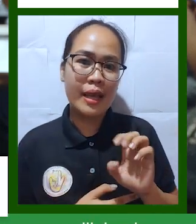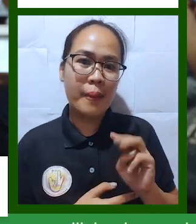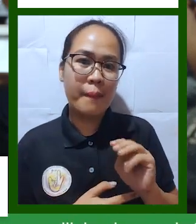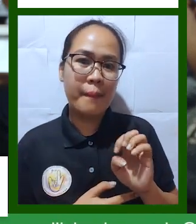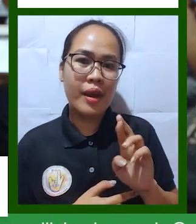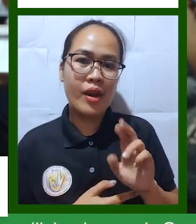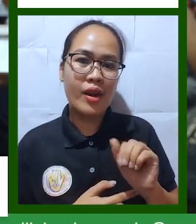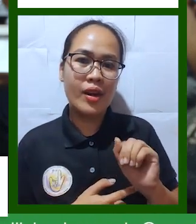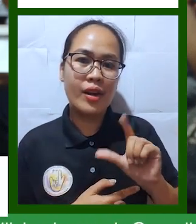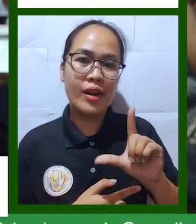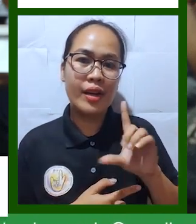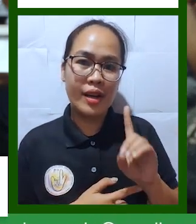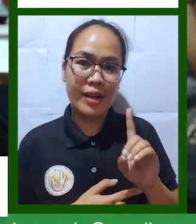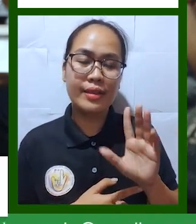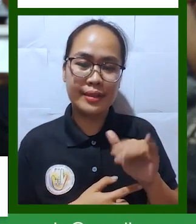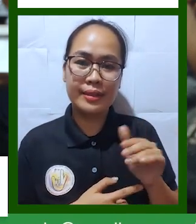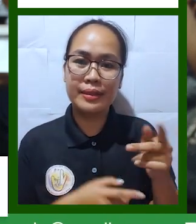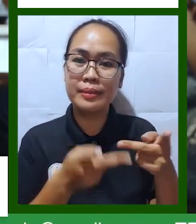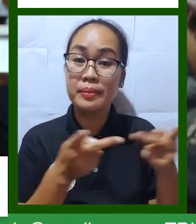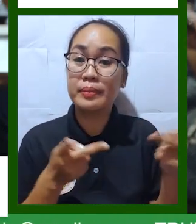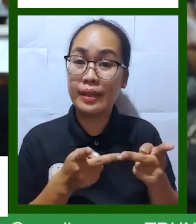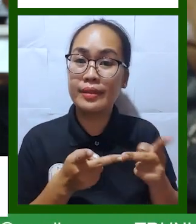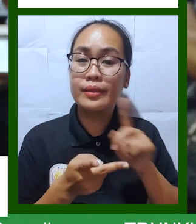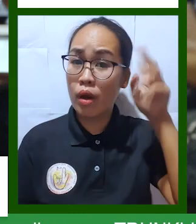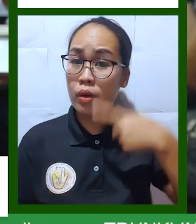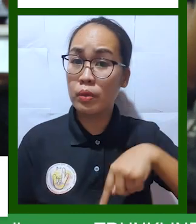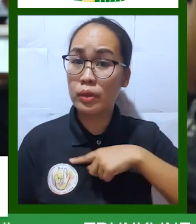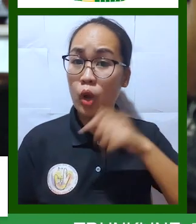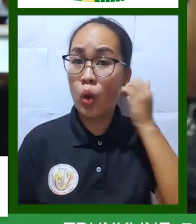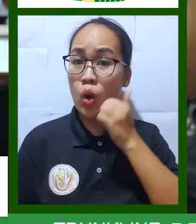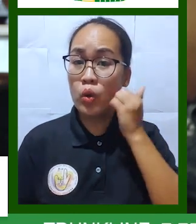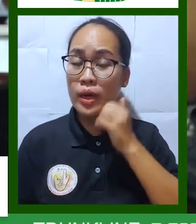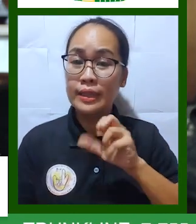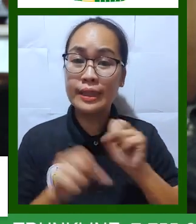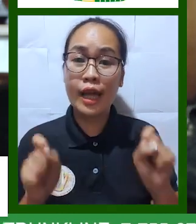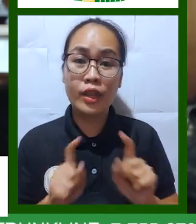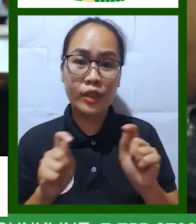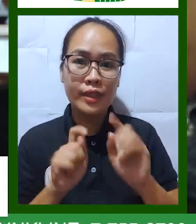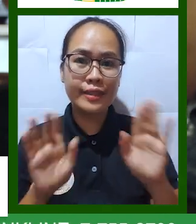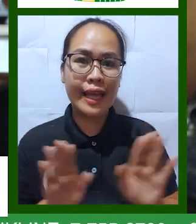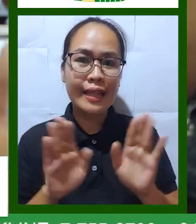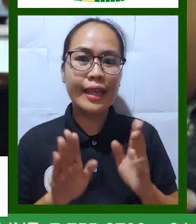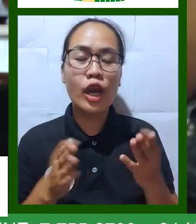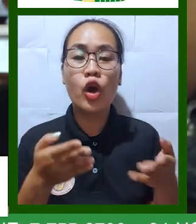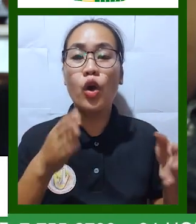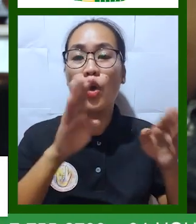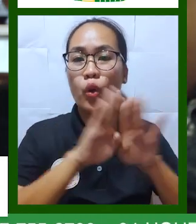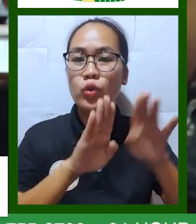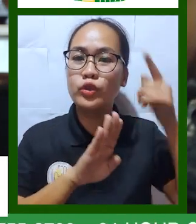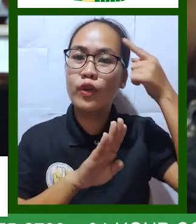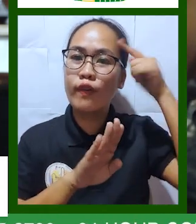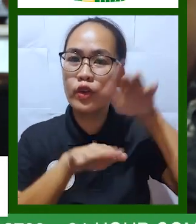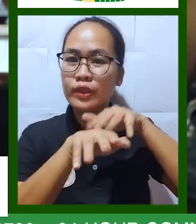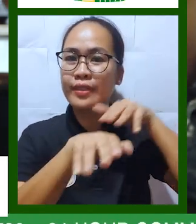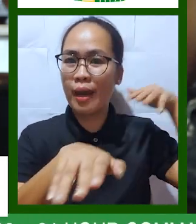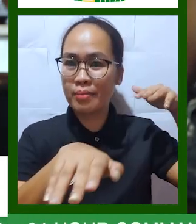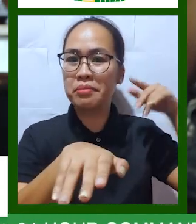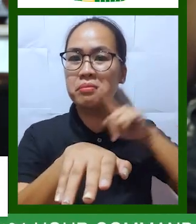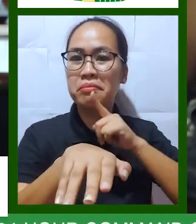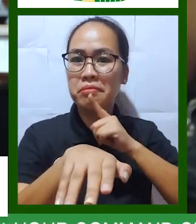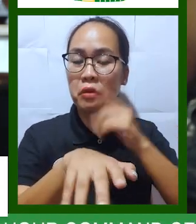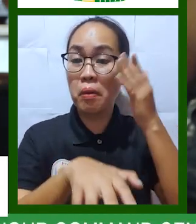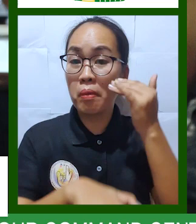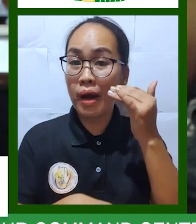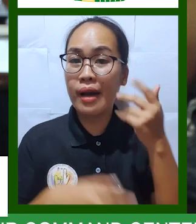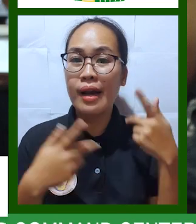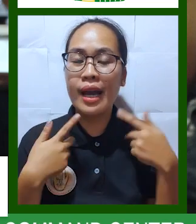Emerald Avenue. So alam naman po natin na ang Emerald Avenue every Saturday and Sunday is closed to vehicular traffic. No? At ito